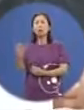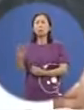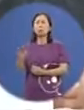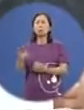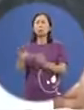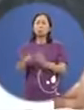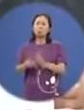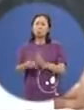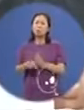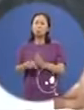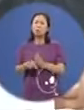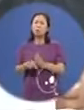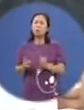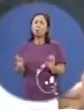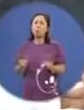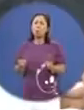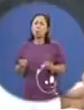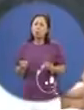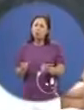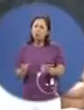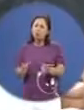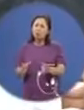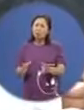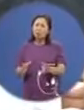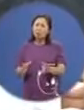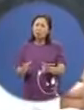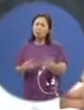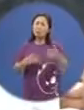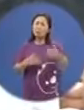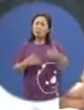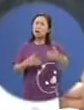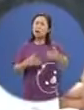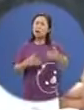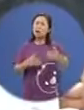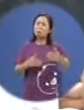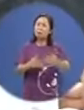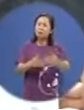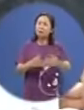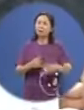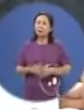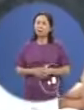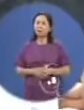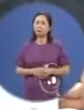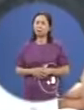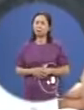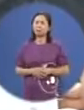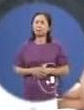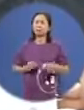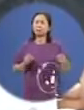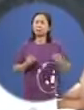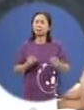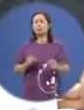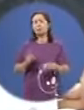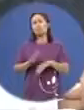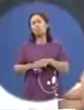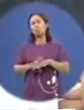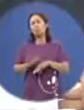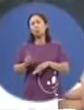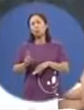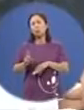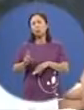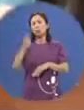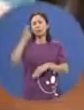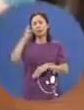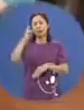ができる期間が短くなるよなということもあって、それでじゃあどうしようかと、 はい、 いうことなん